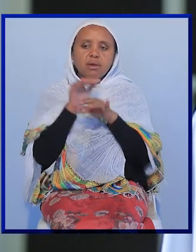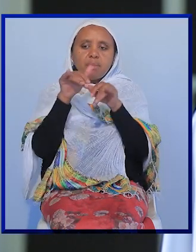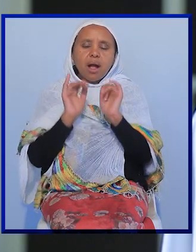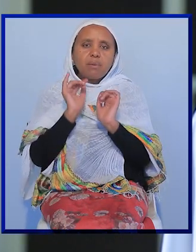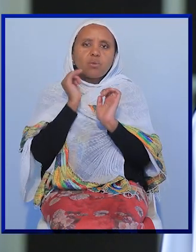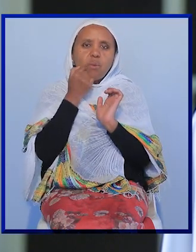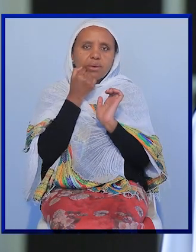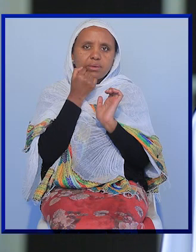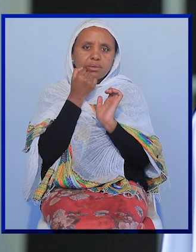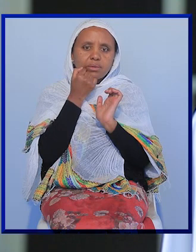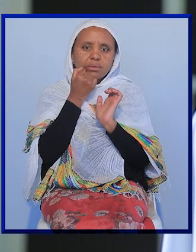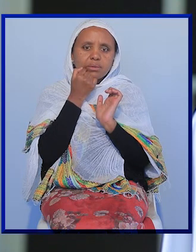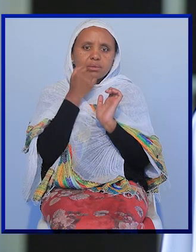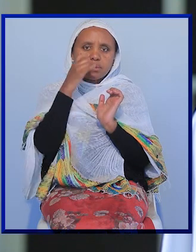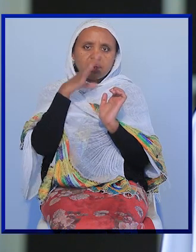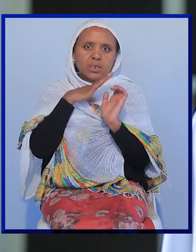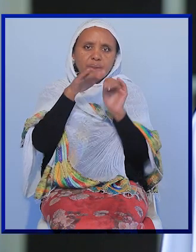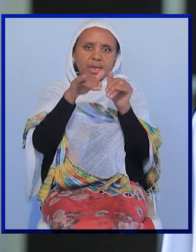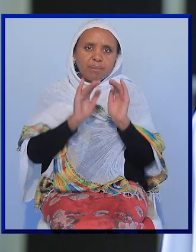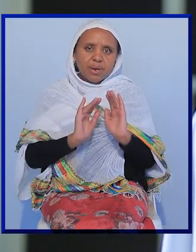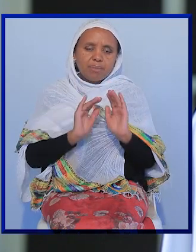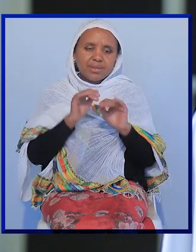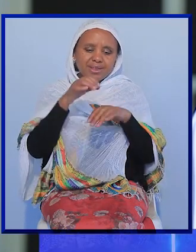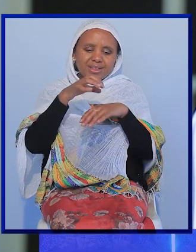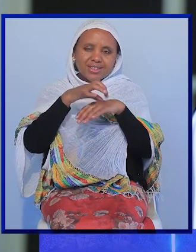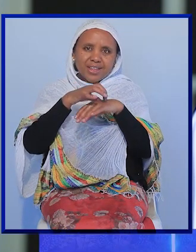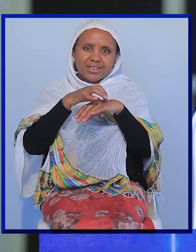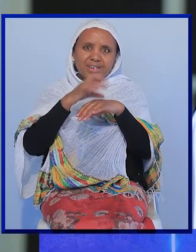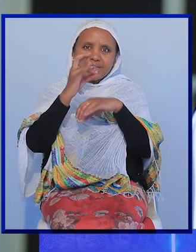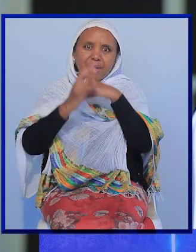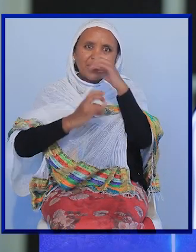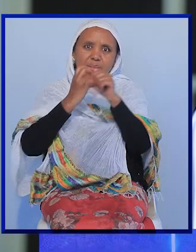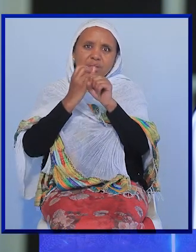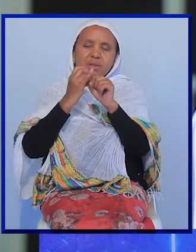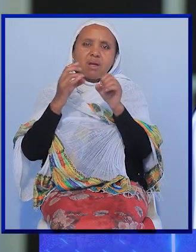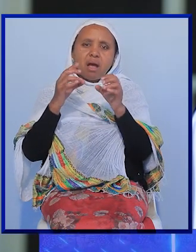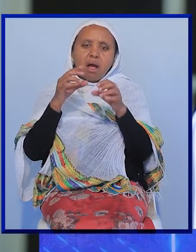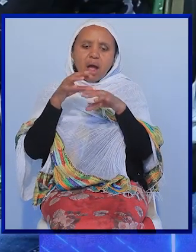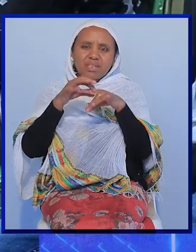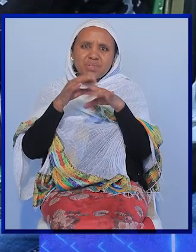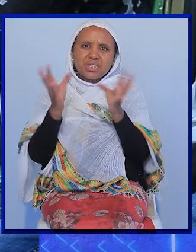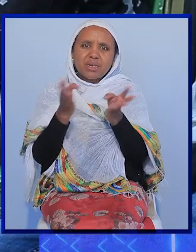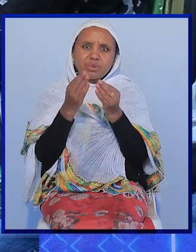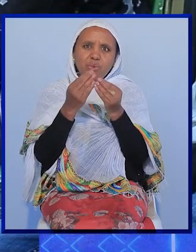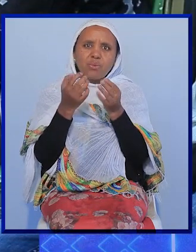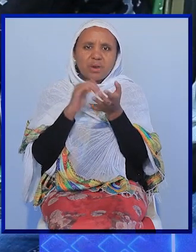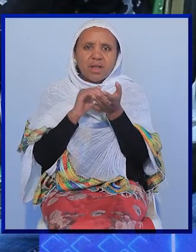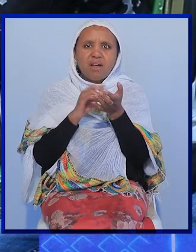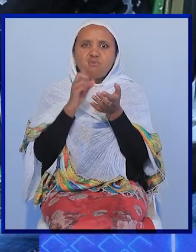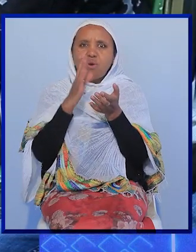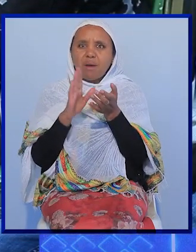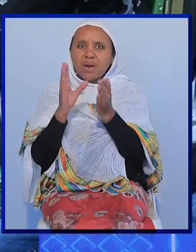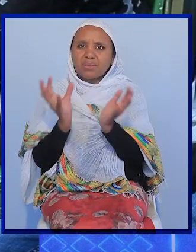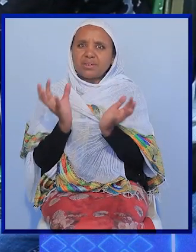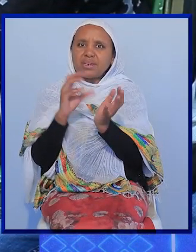እንኳን ሰው የተቀበረበት ሳጥን እንኳን በስብሶ ከሰባት ዓመት በኋላ አጽም ተሰብስቦ ነው አይደለ? በፍካም በምንም